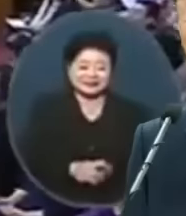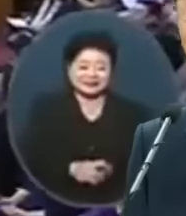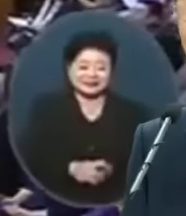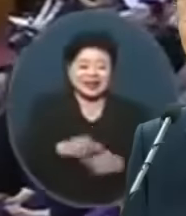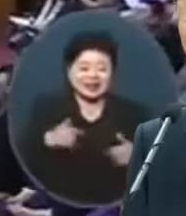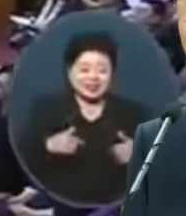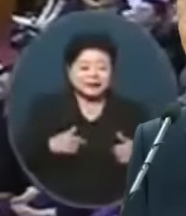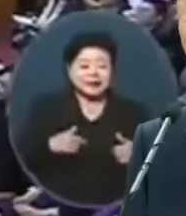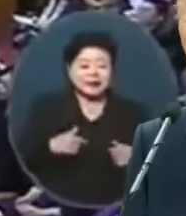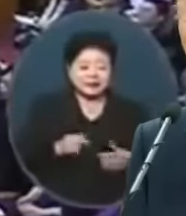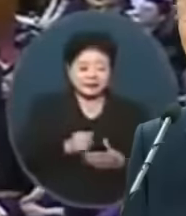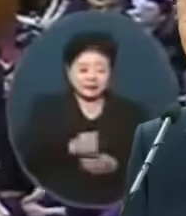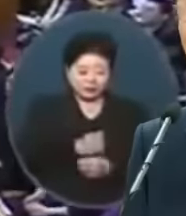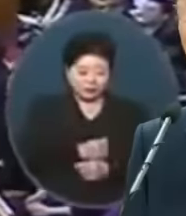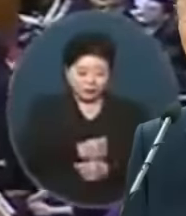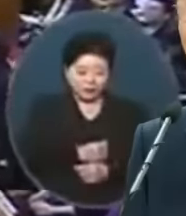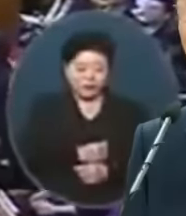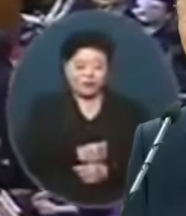기뻐하자니까